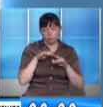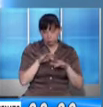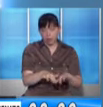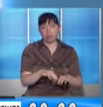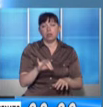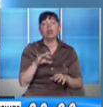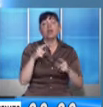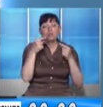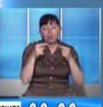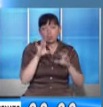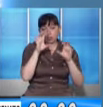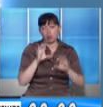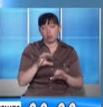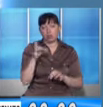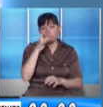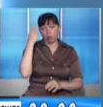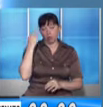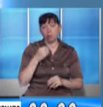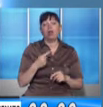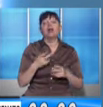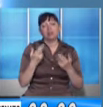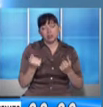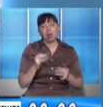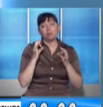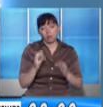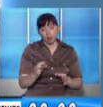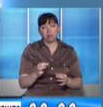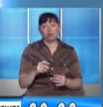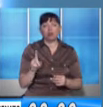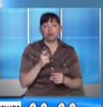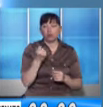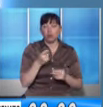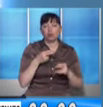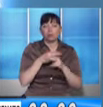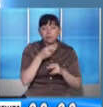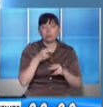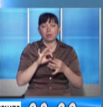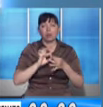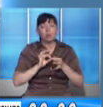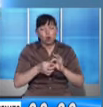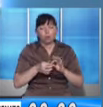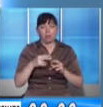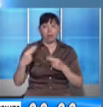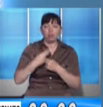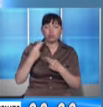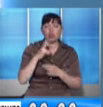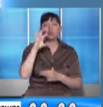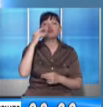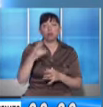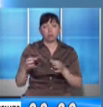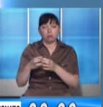legislația Republicii Moldova. Este adevărat că acest proces este electoral, este obstrucționat de către Partidul Socialiștilor